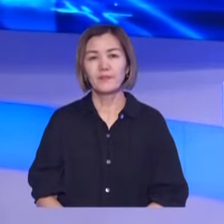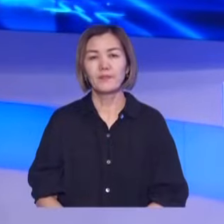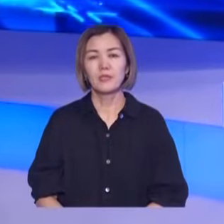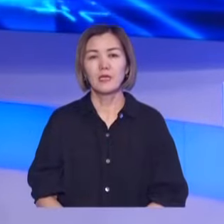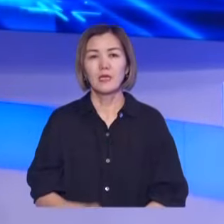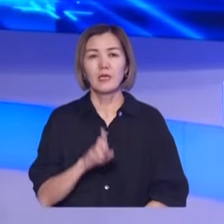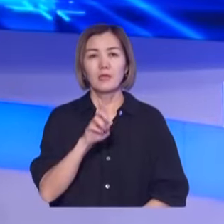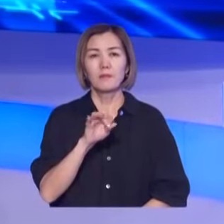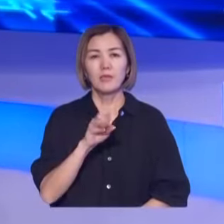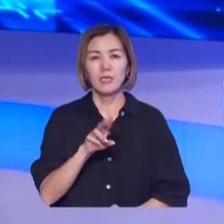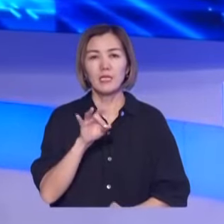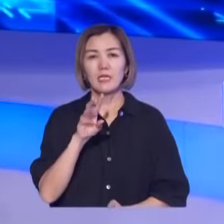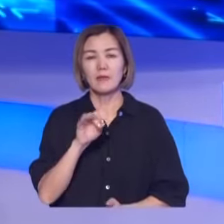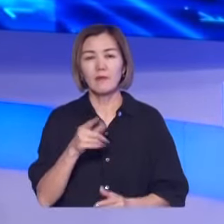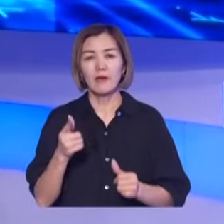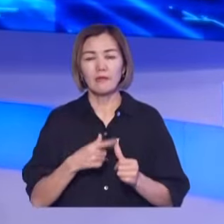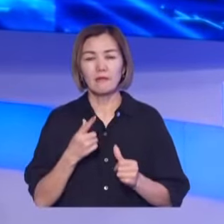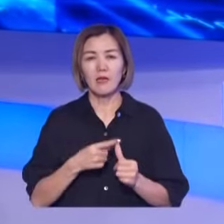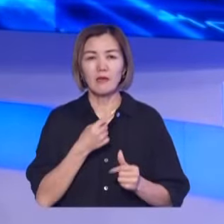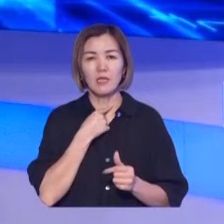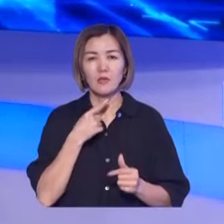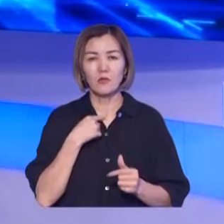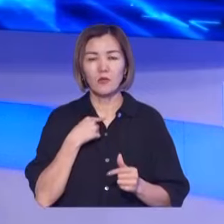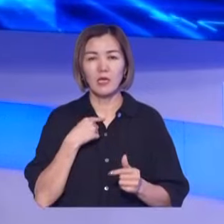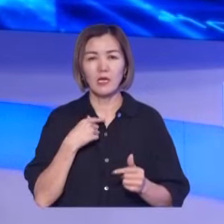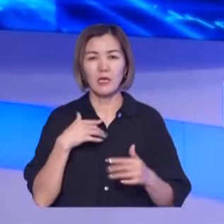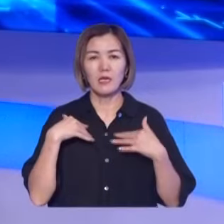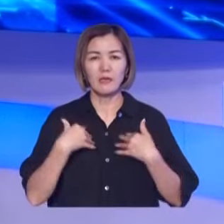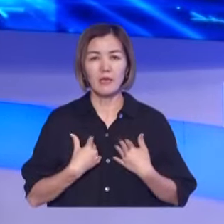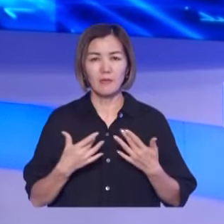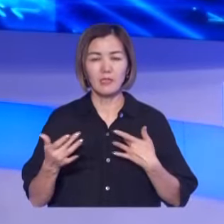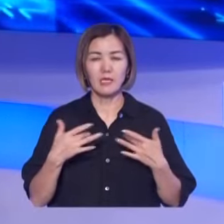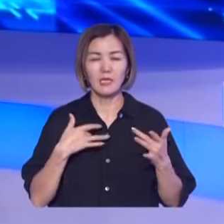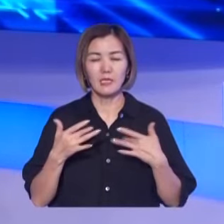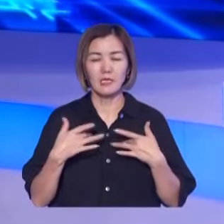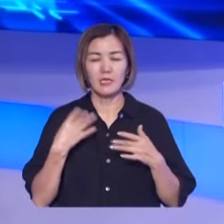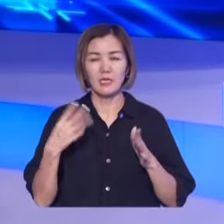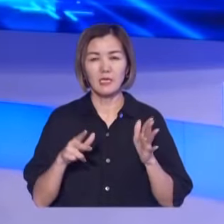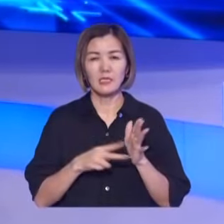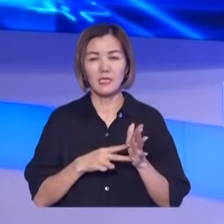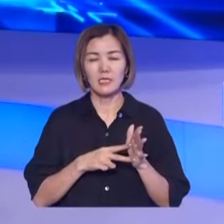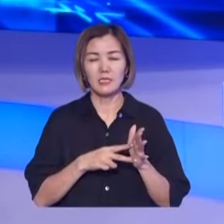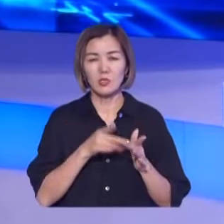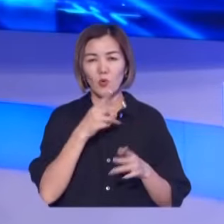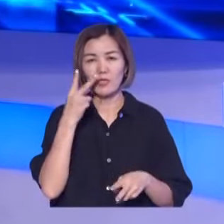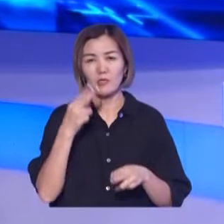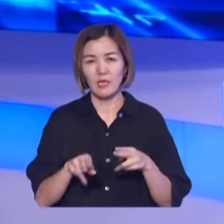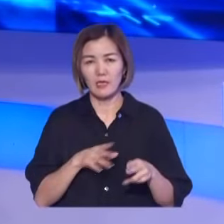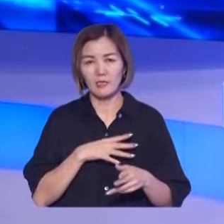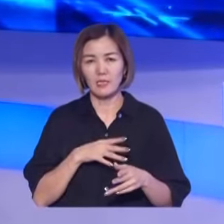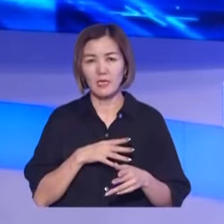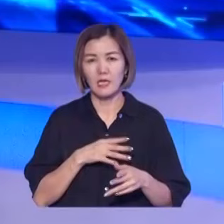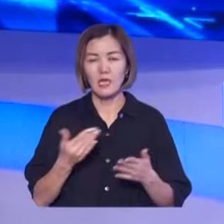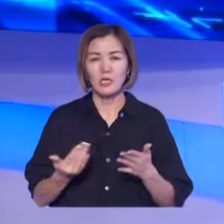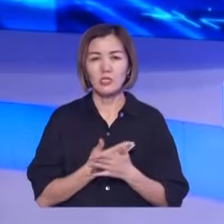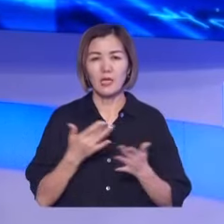Бекен Римов атындағы Талдықорған драма театры 48-ші маусымын абыроймен аяқтады. Көрерменмен уақытша қоштасар алдында жаңа